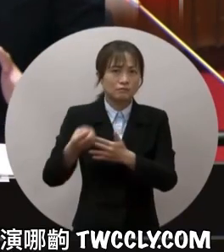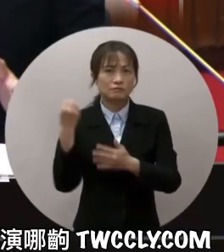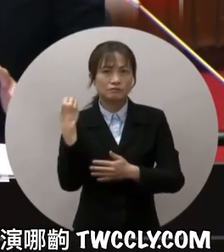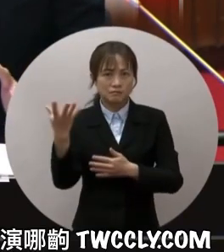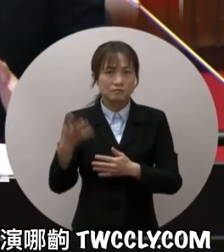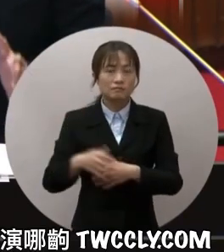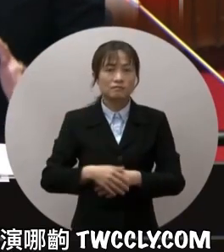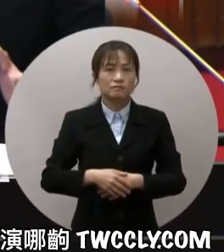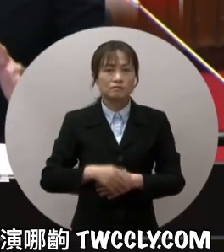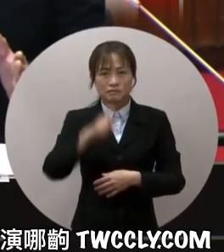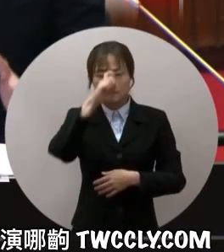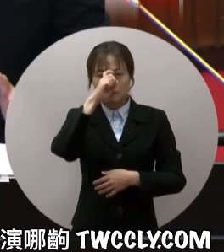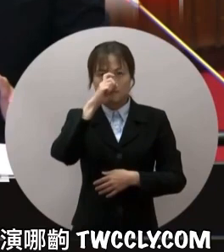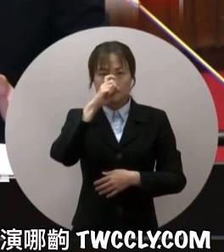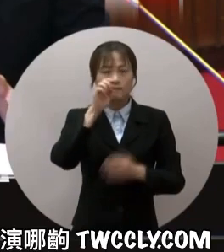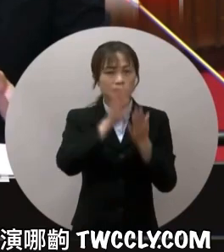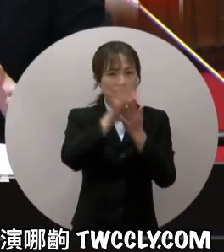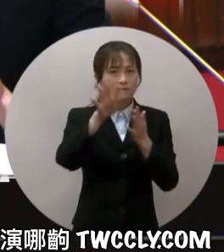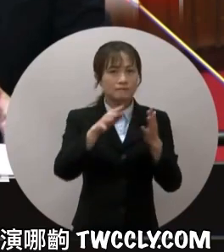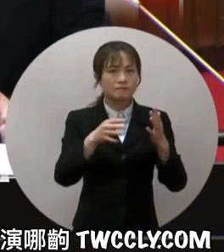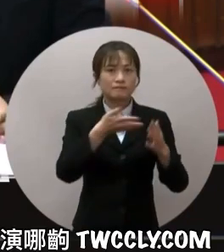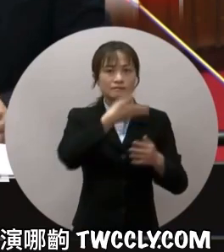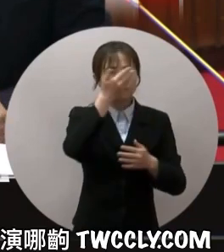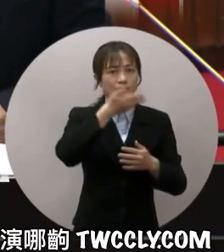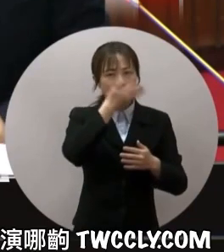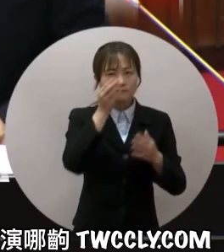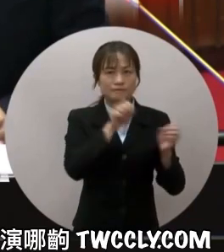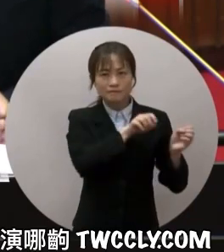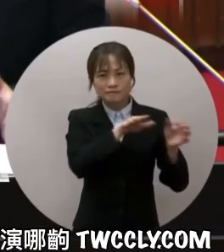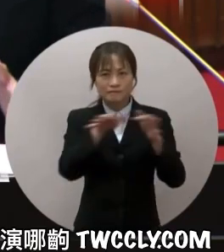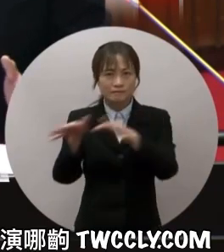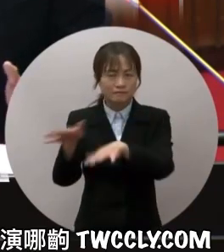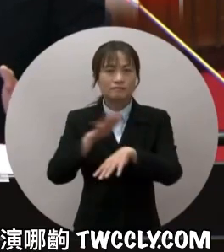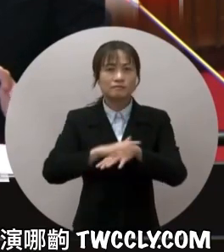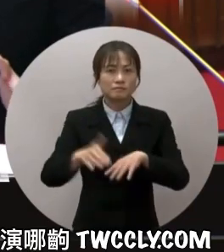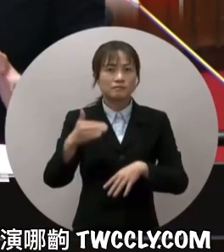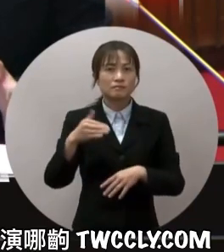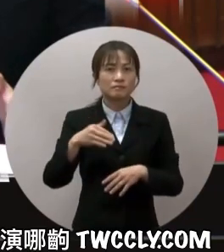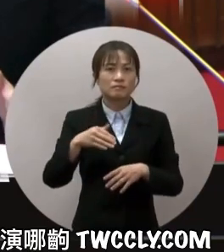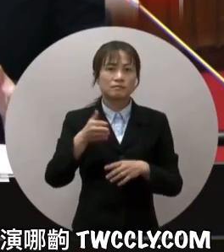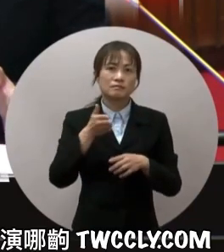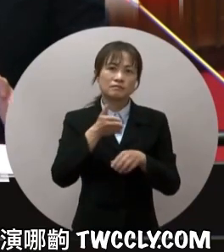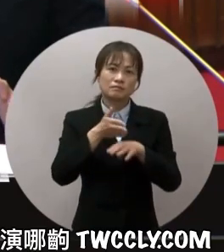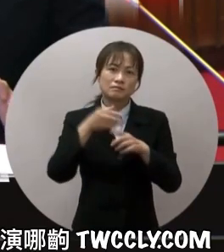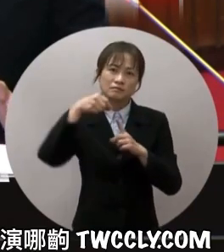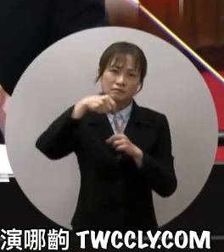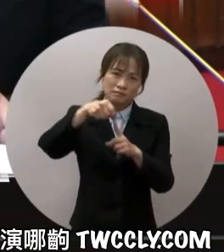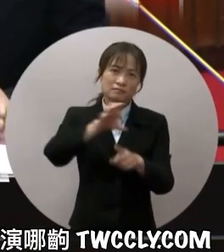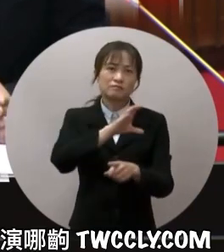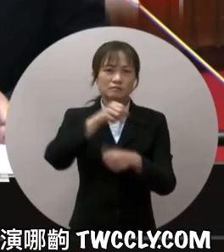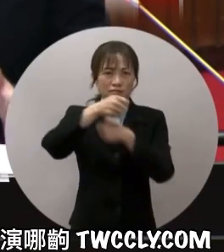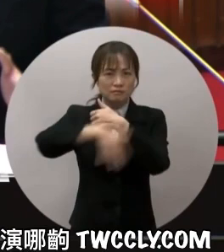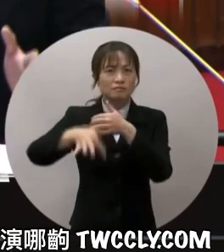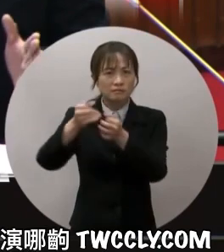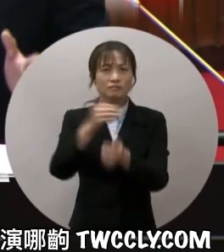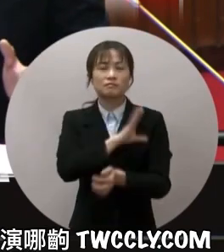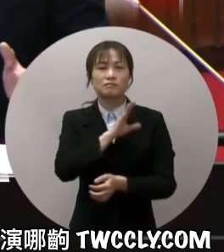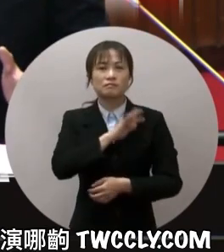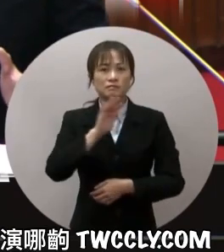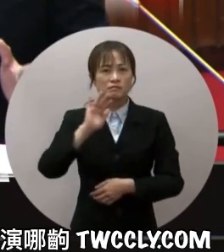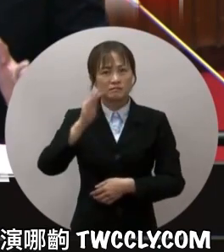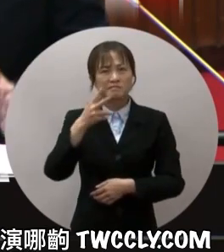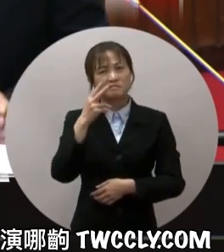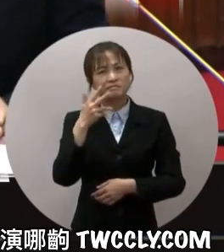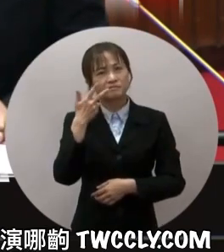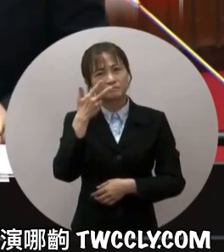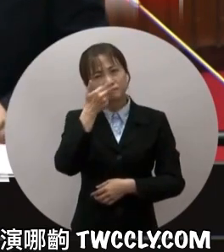的時候那相信未來會有很多觀光客有意願到那如果公車系統當然也是但是相對上還是沒那麼方便如果有機會把軌